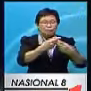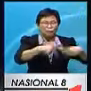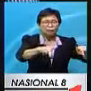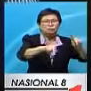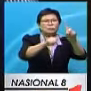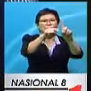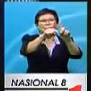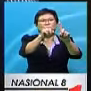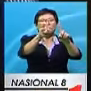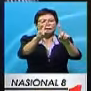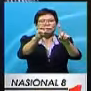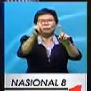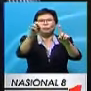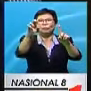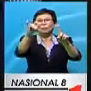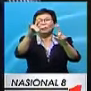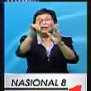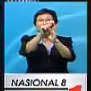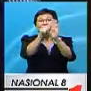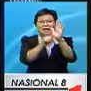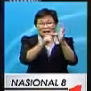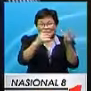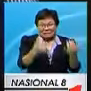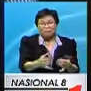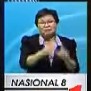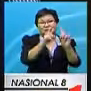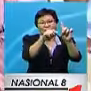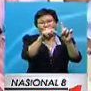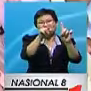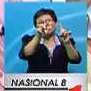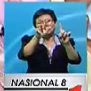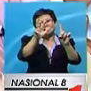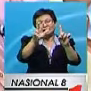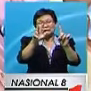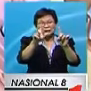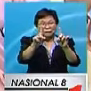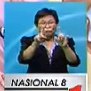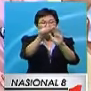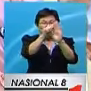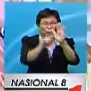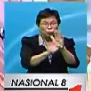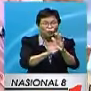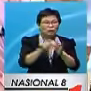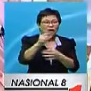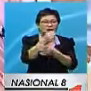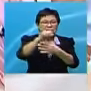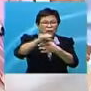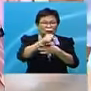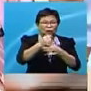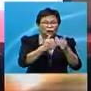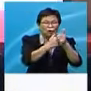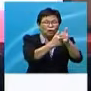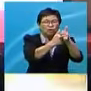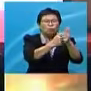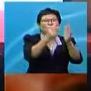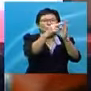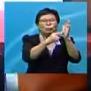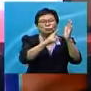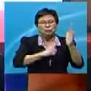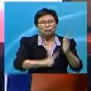bernilai 1.6 trilion ringgit ketika ini, 1.1 trilion ringgit merupakan sekuriti patuh syariah. Ditanya mengenai